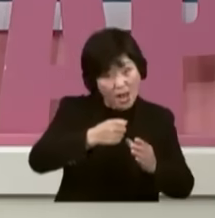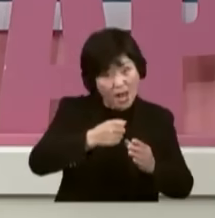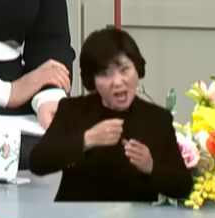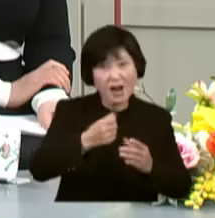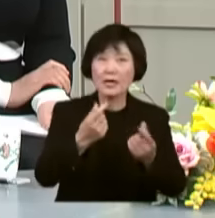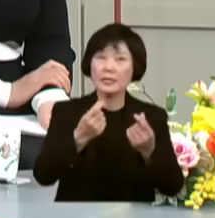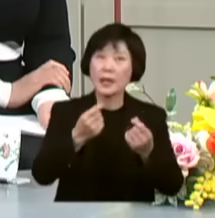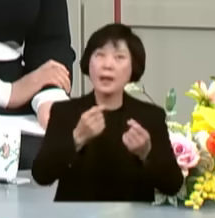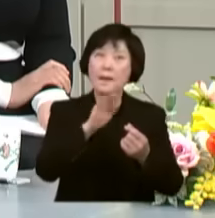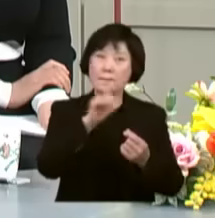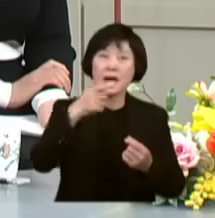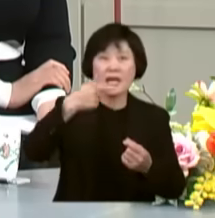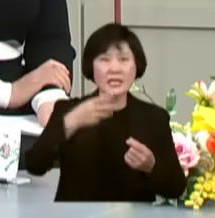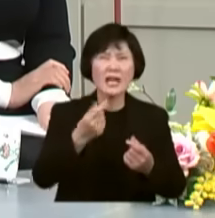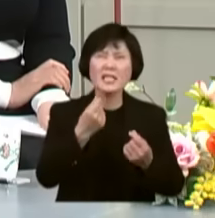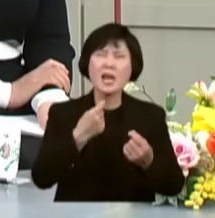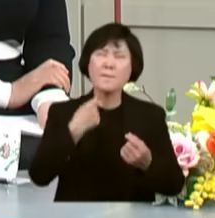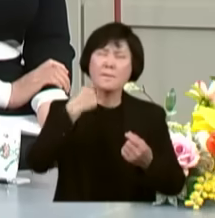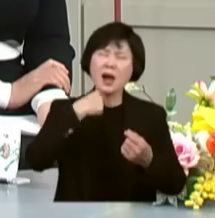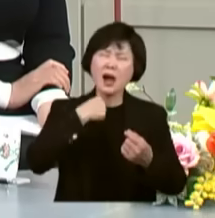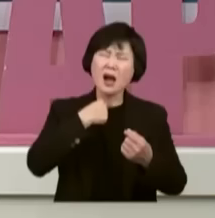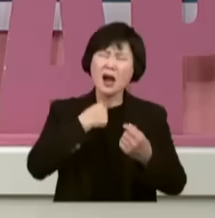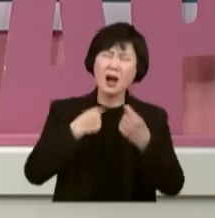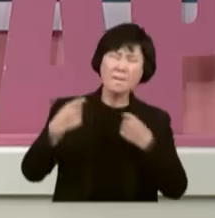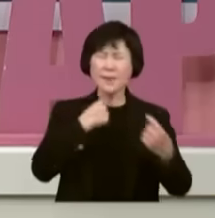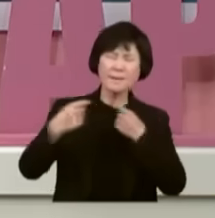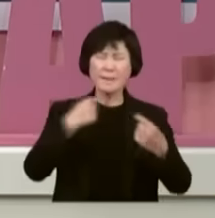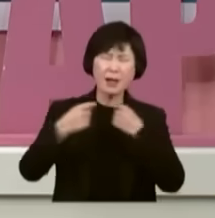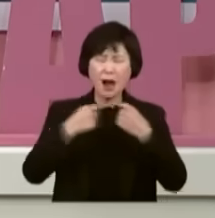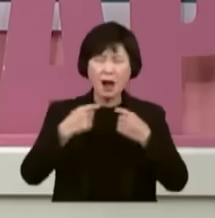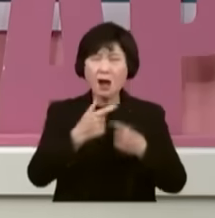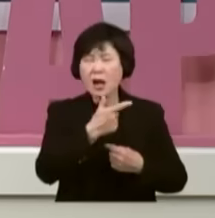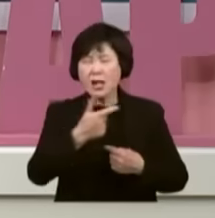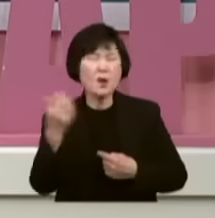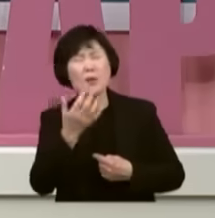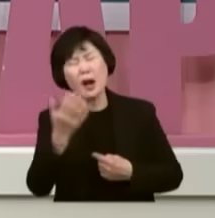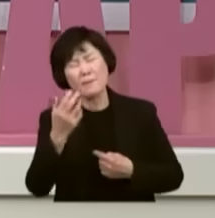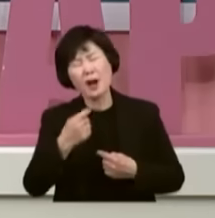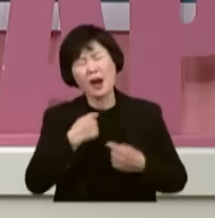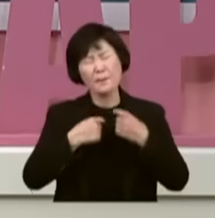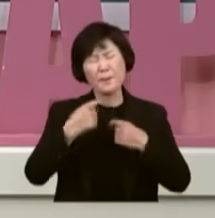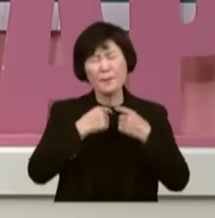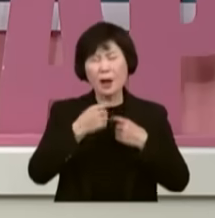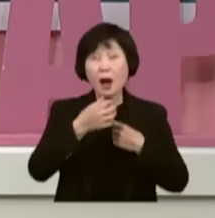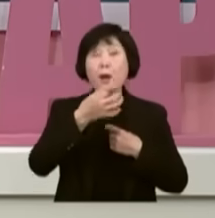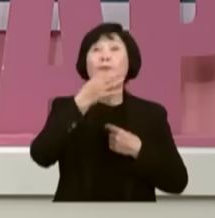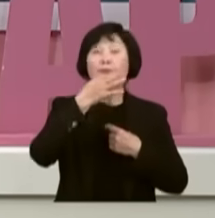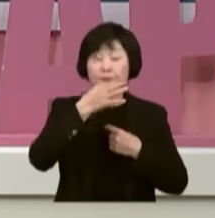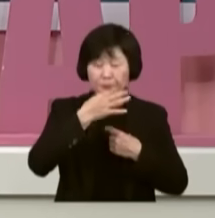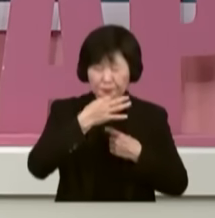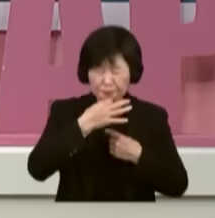거야. 너무 아픈 거야. 따가운 정도가 아니라 통증이 이루 말할 수가 없어. 그러니까 침을 삼켜갖고 그